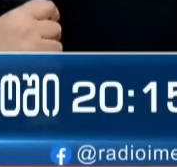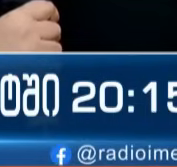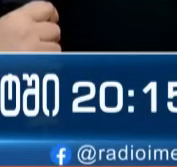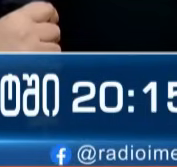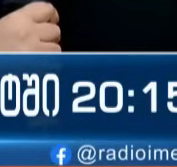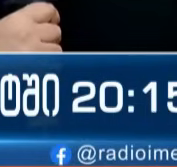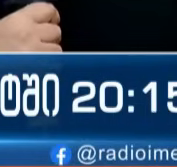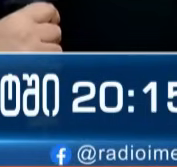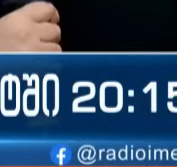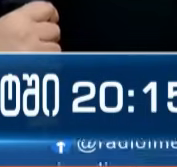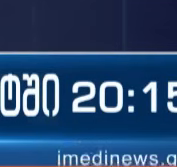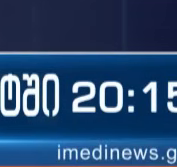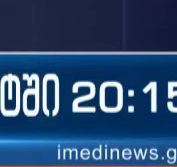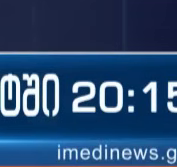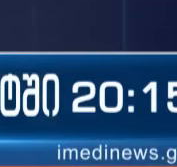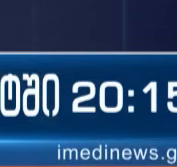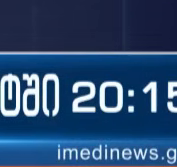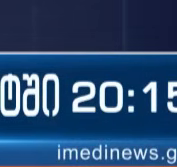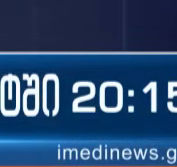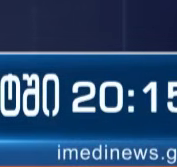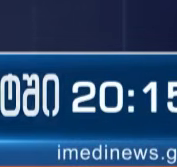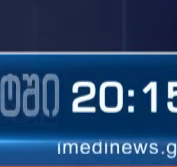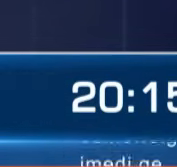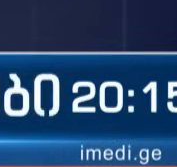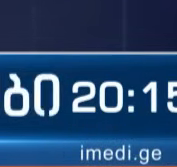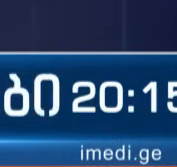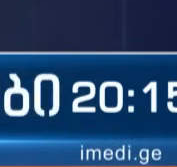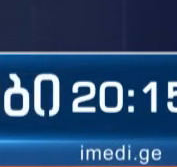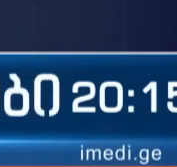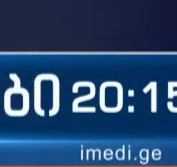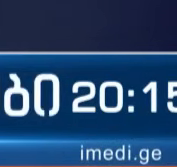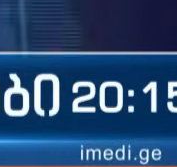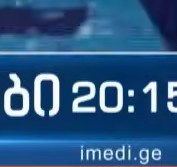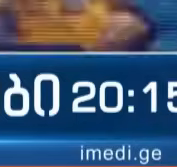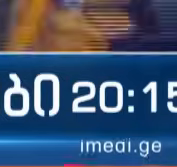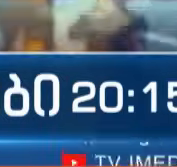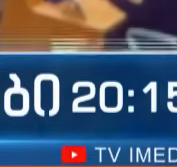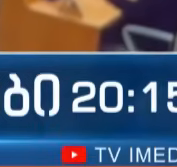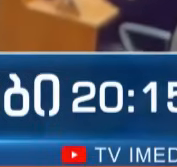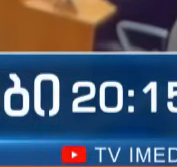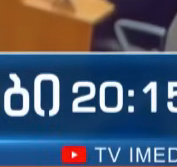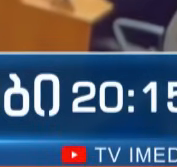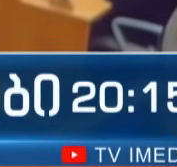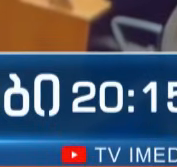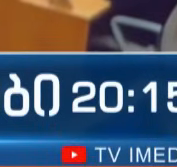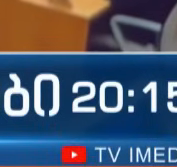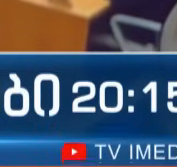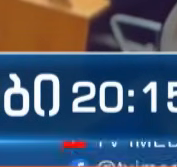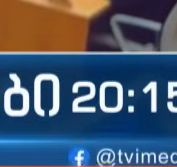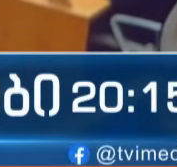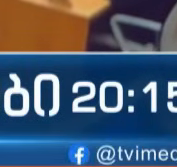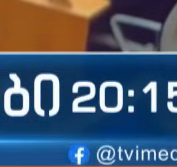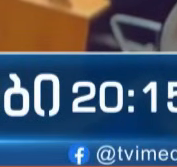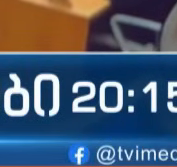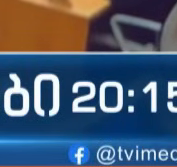ნინო არგულიანი იყო საქართველოს ოკუპაციის და სიღარიბის გარეშე ირაკლი კობახიძის პოლიტიკა პრემიერ-მინისტრობის კანდიდატმა პარლამენტს ანგარიში უკვე